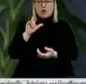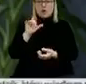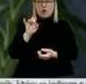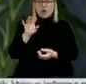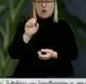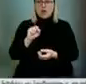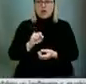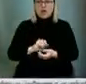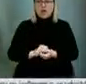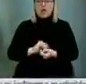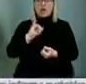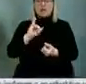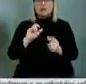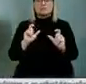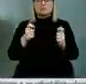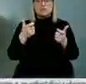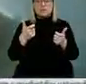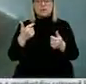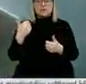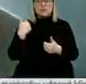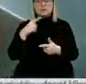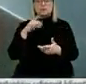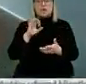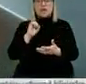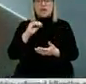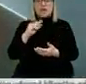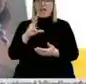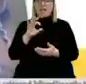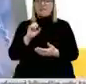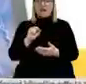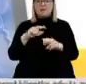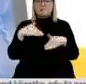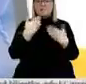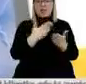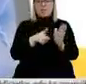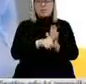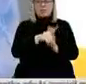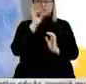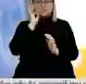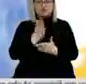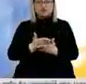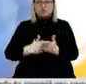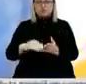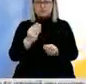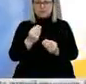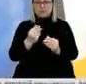I przypadkiem było to, że Ewa akurat przeznaczyła dla niej część pieniędzy